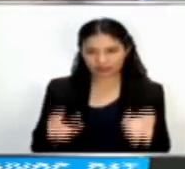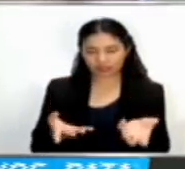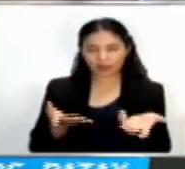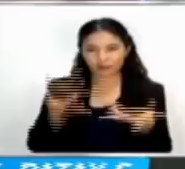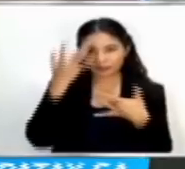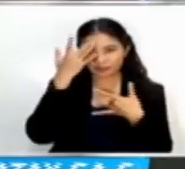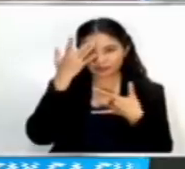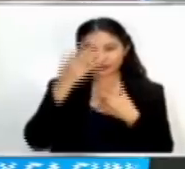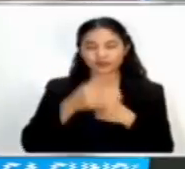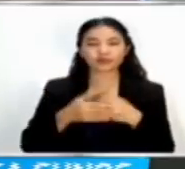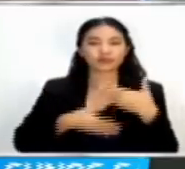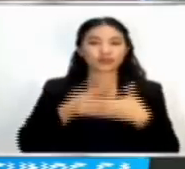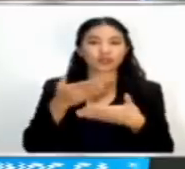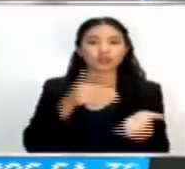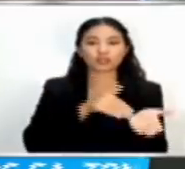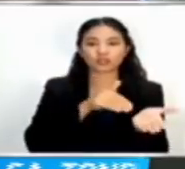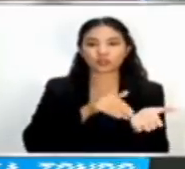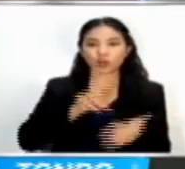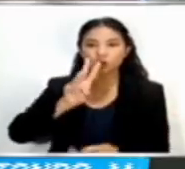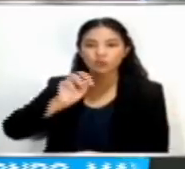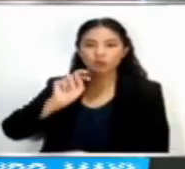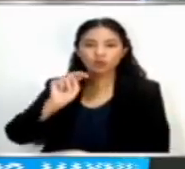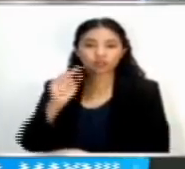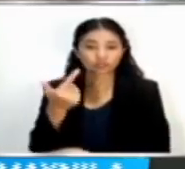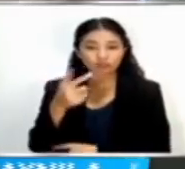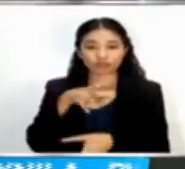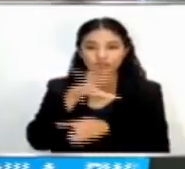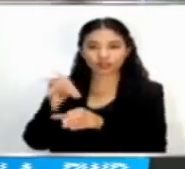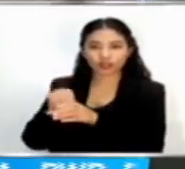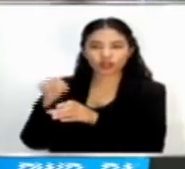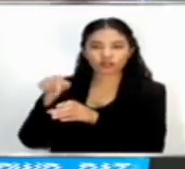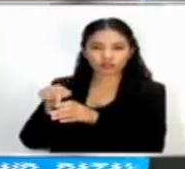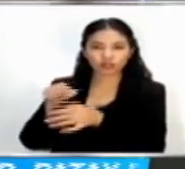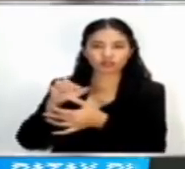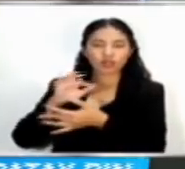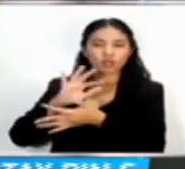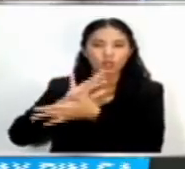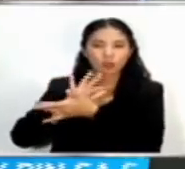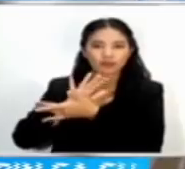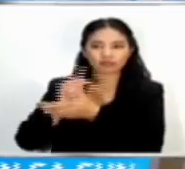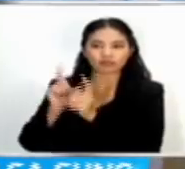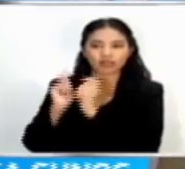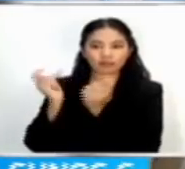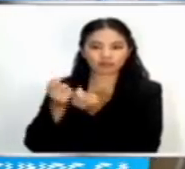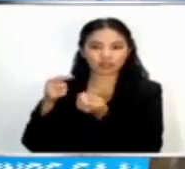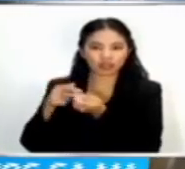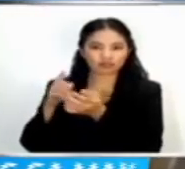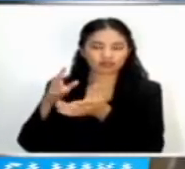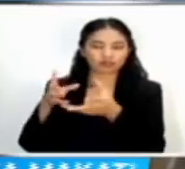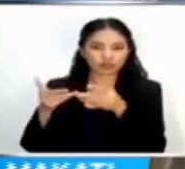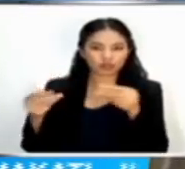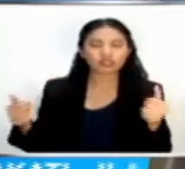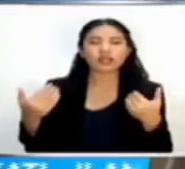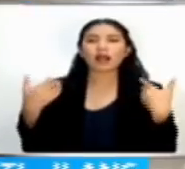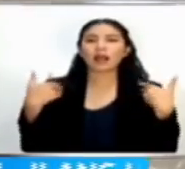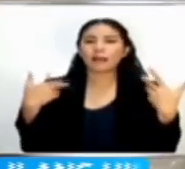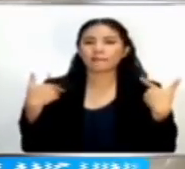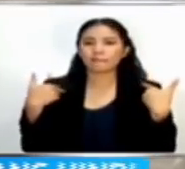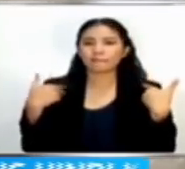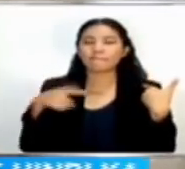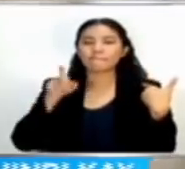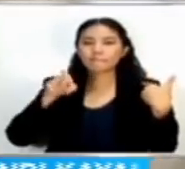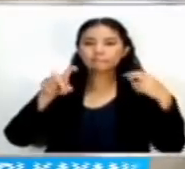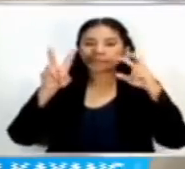na miyembro ng Interagency Task Force on COVID Response, may mga kondisyon munang kailangang makita, gaya ng kung gaano kabilis matetest